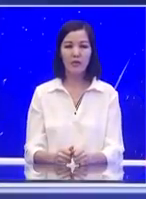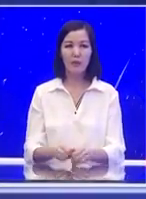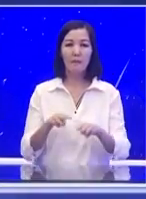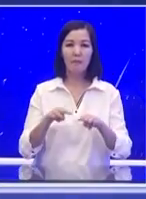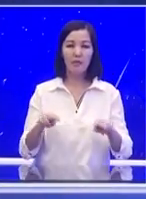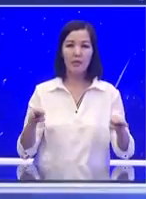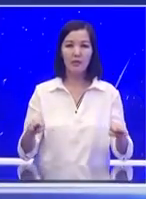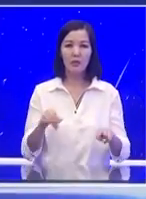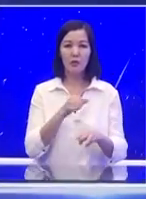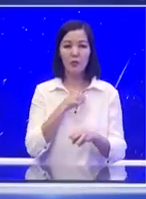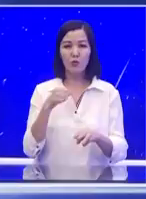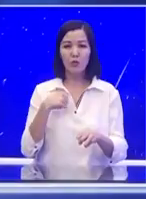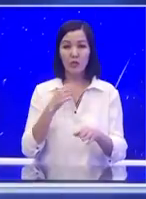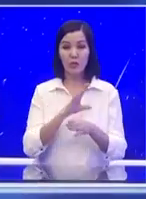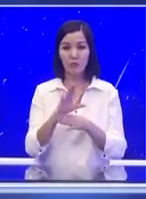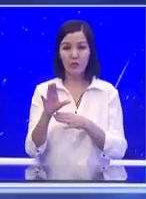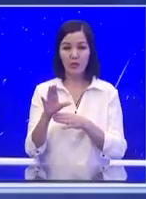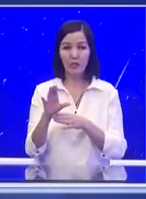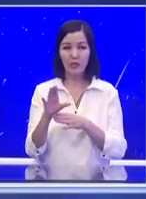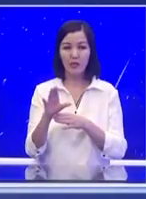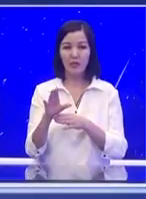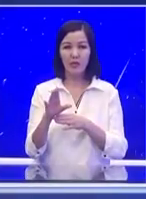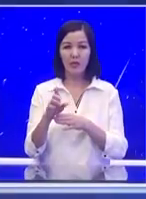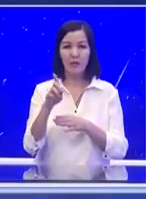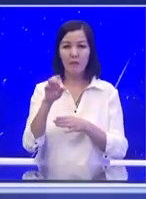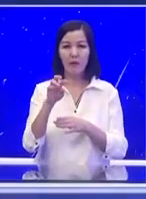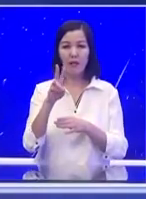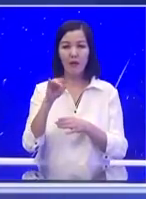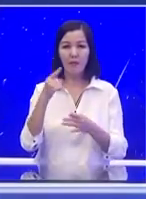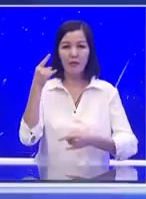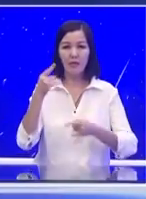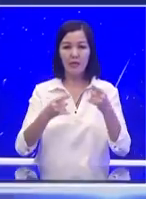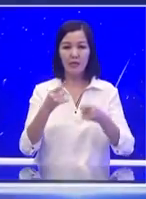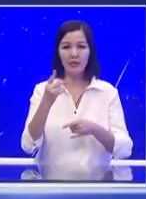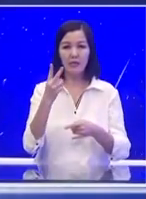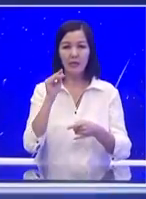Министрлік өздері береді бізге. Балапан телеарнасына қазір 2000-дай